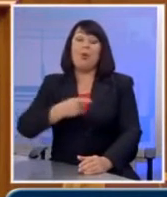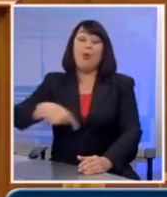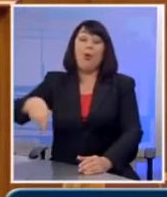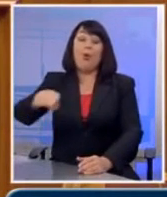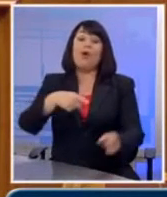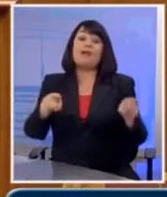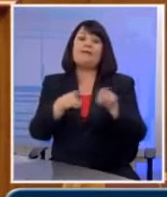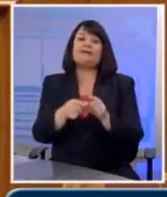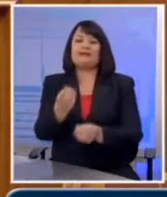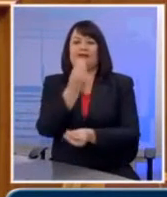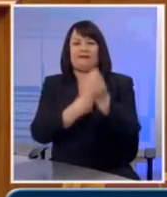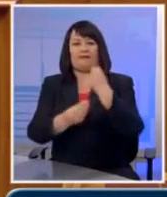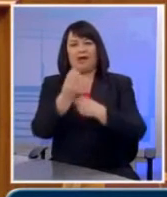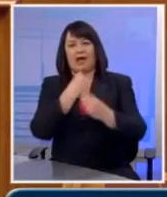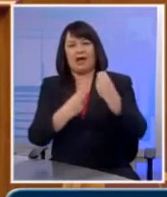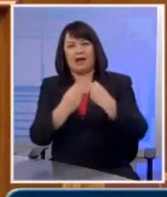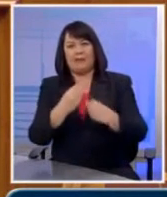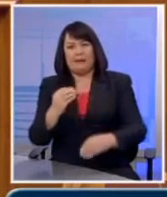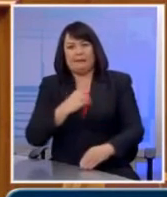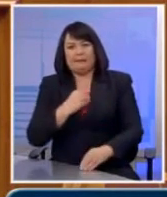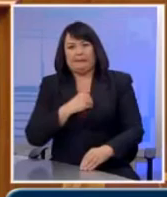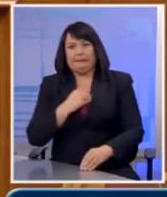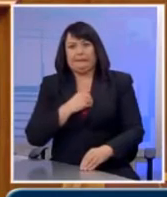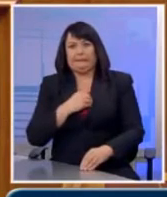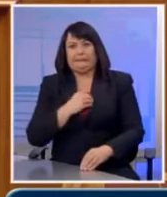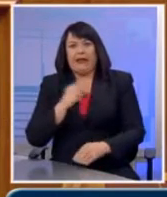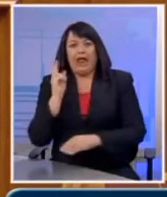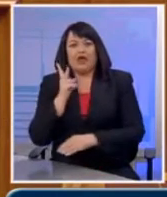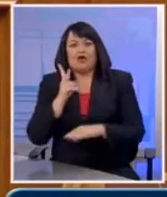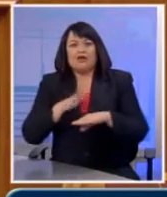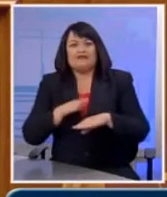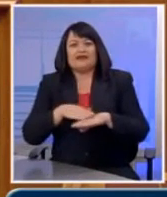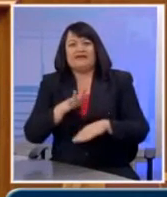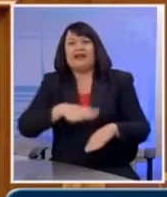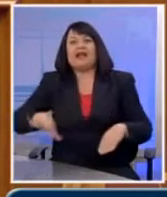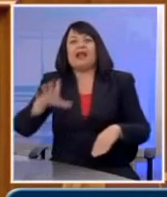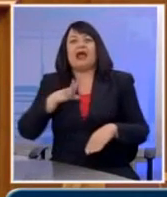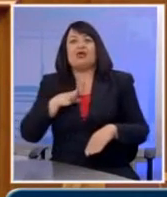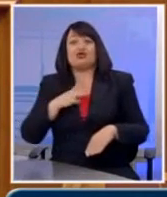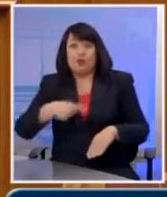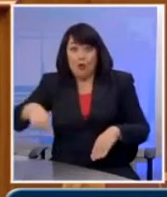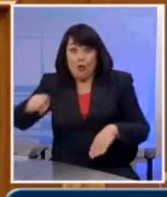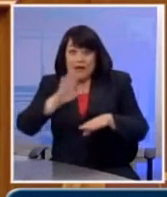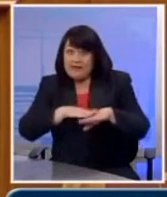για να δημιουργηθούν ενοχές στον ελληνικό λαό. Εμείς δεν τα φάγαμε όλοι.